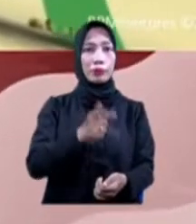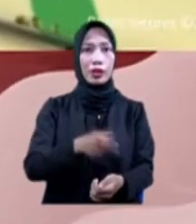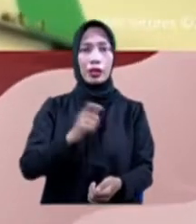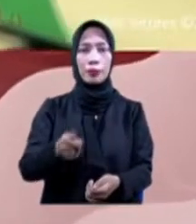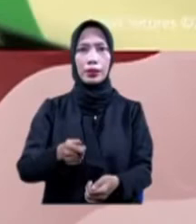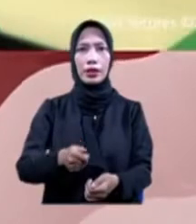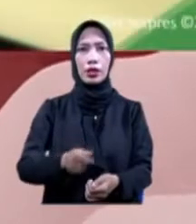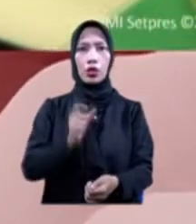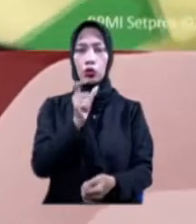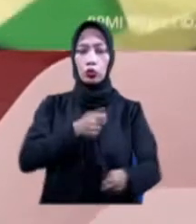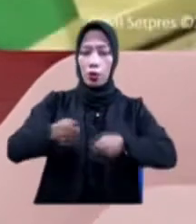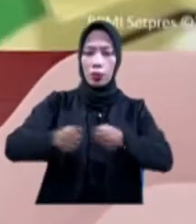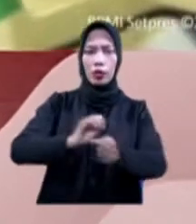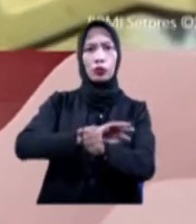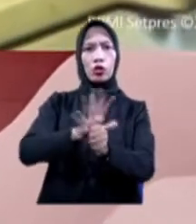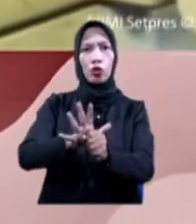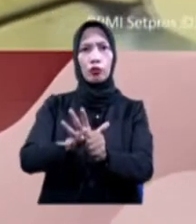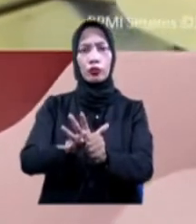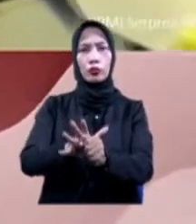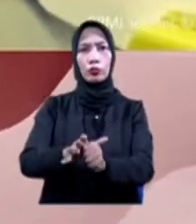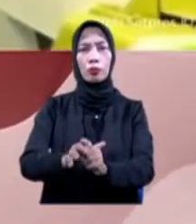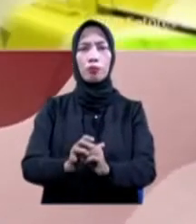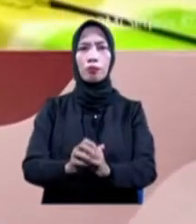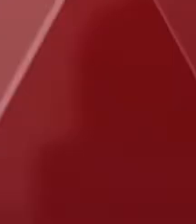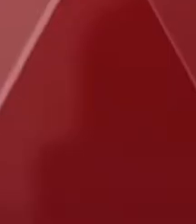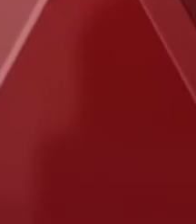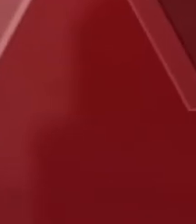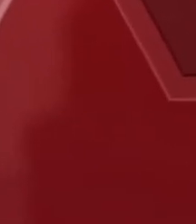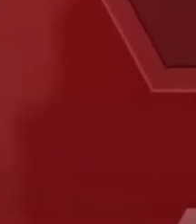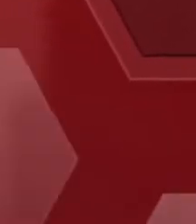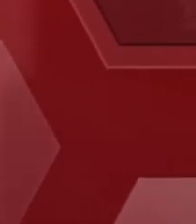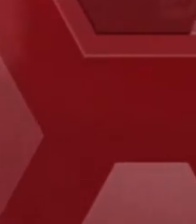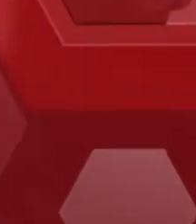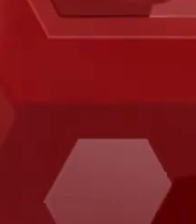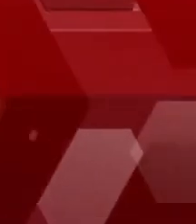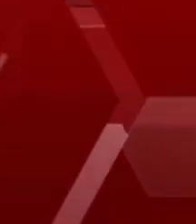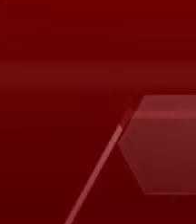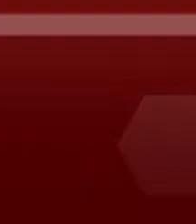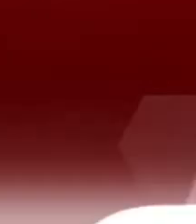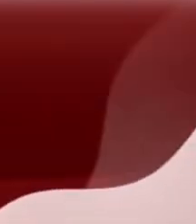baik itu testing dan lain-lain.